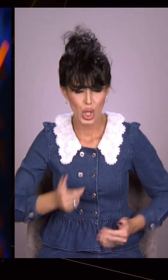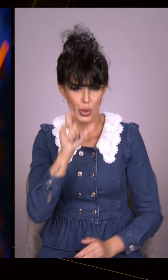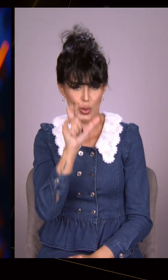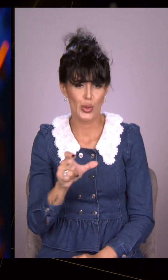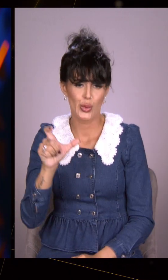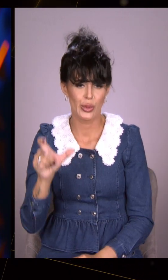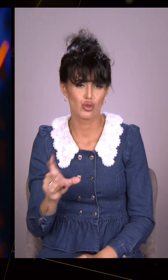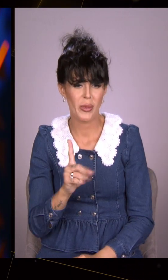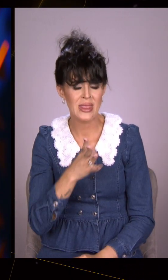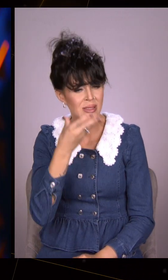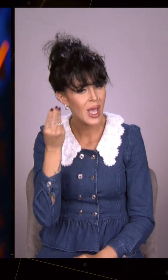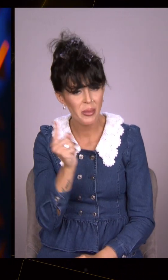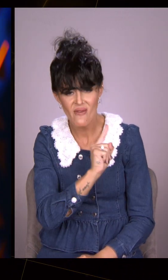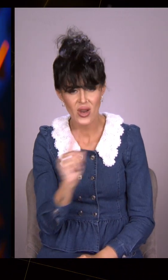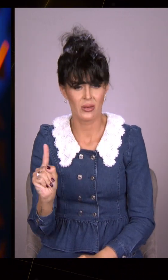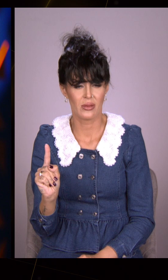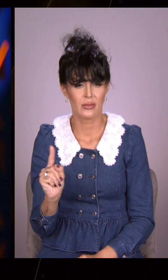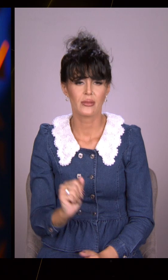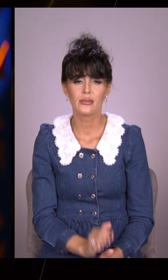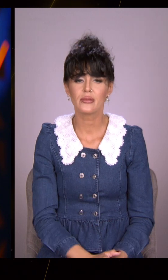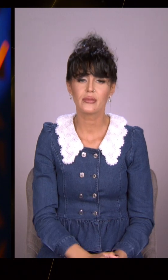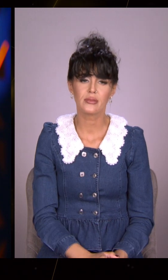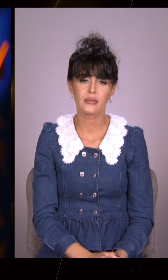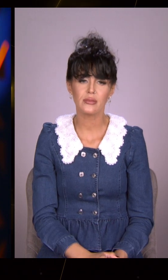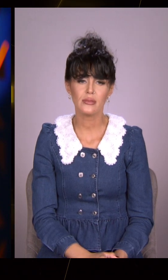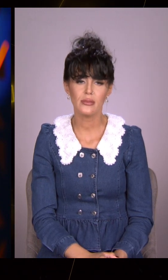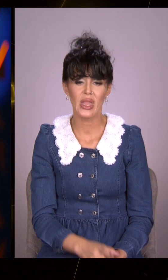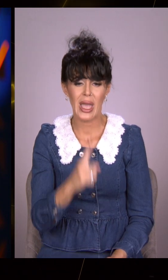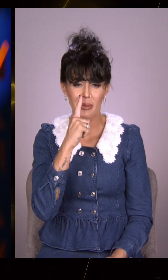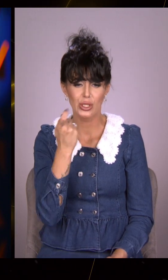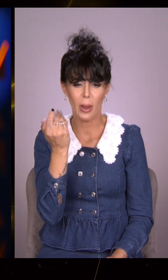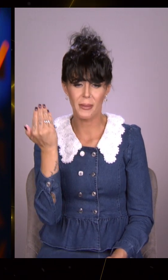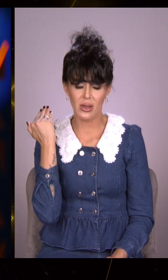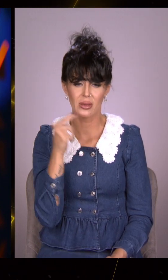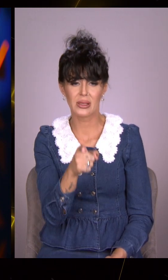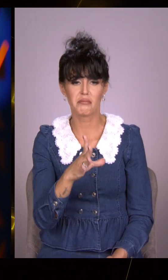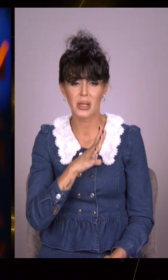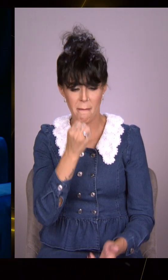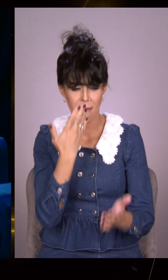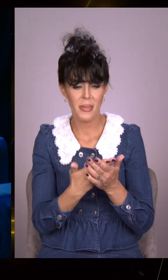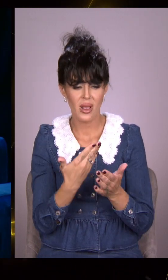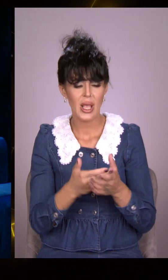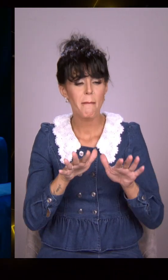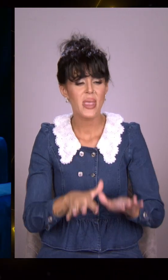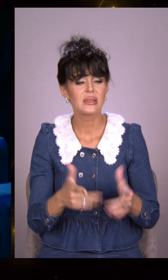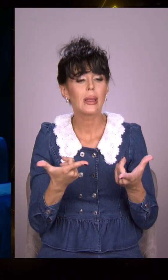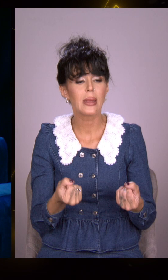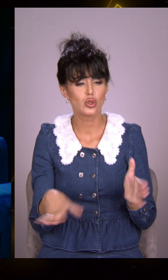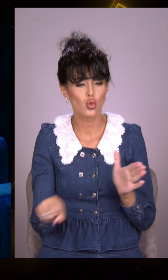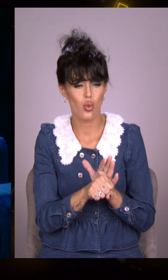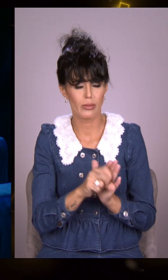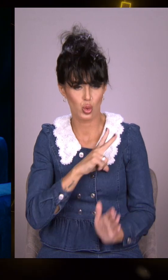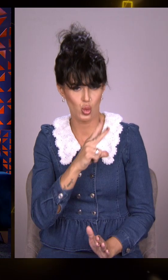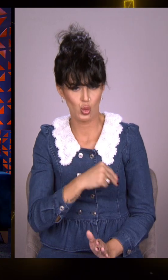Надія, напередодні ви показали місце загибелі Марини та Ванечки. Давайте